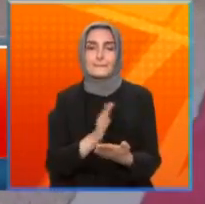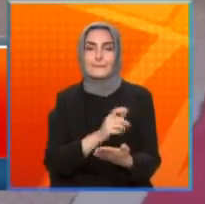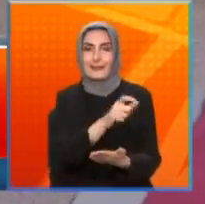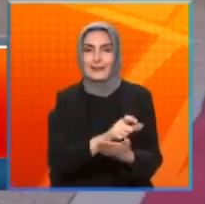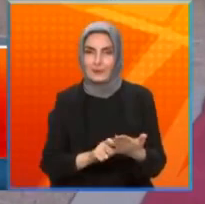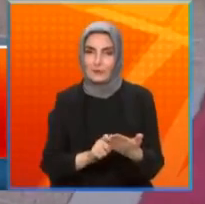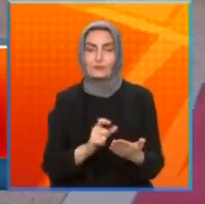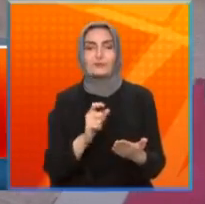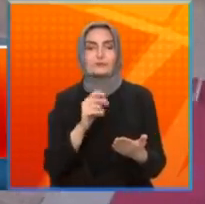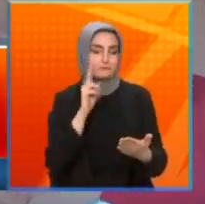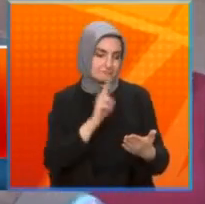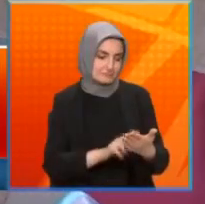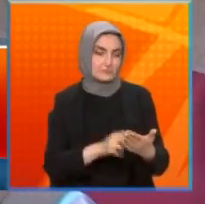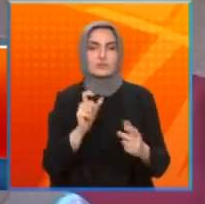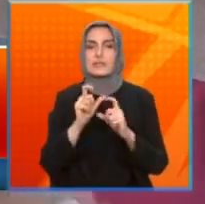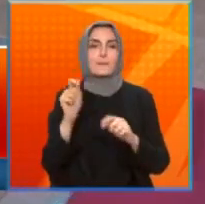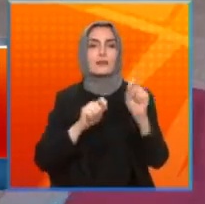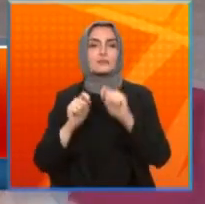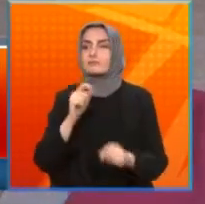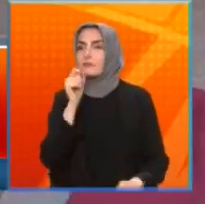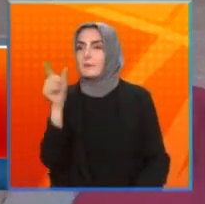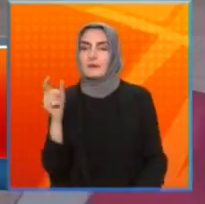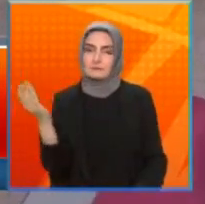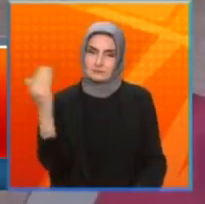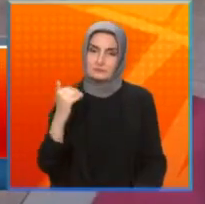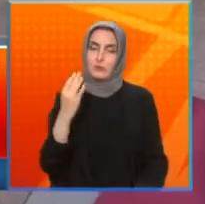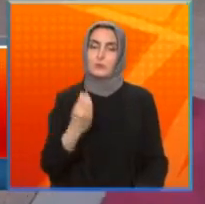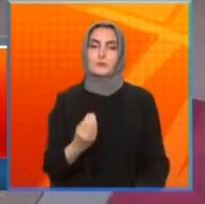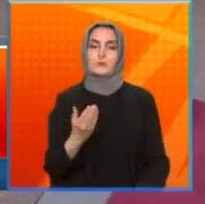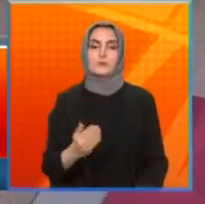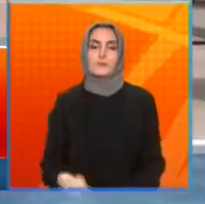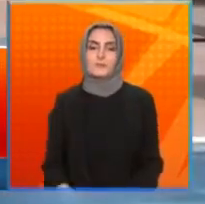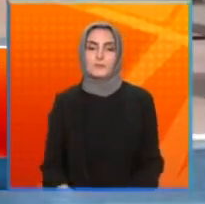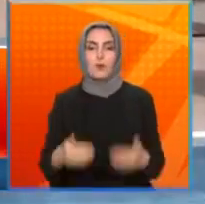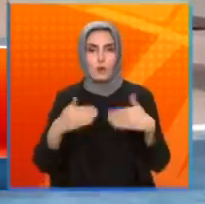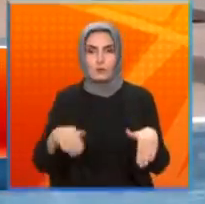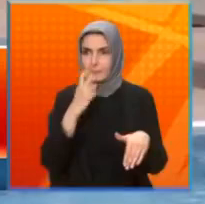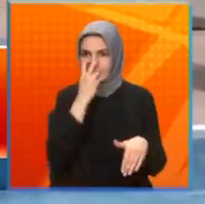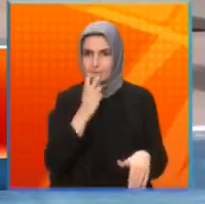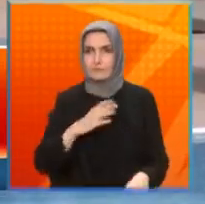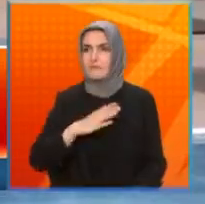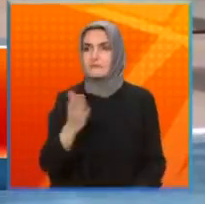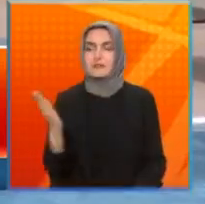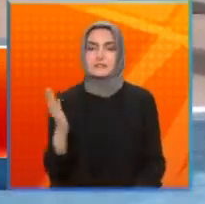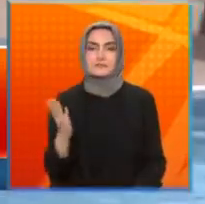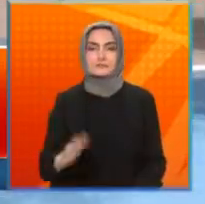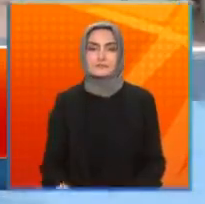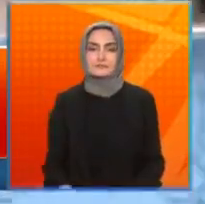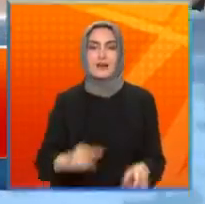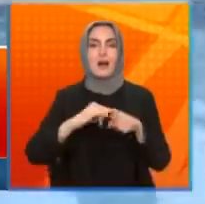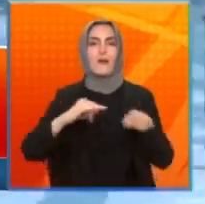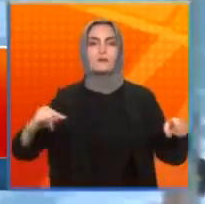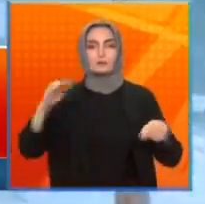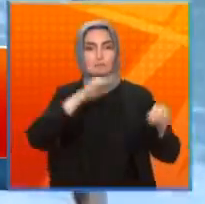Nasıl geçiyor tatil? Güzel geçiyor. Otelimiz de önlemleri sıkı tutmuş. Havuzlar da açıldı. Tatilciler havuzu